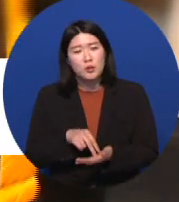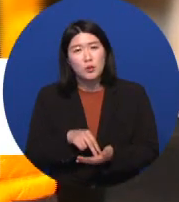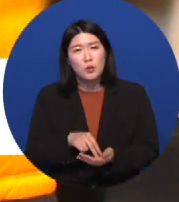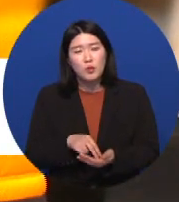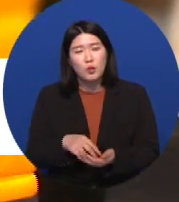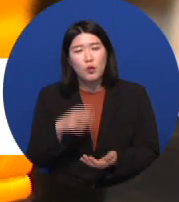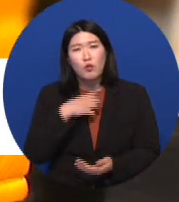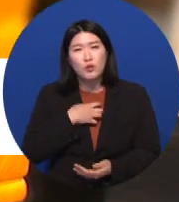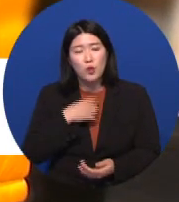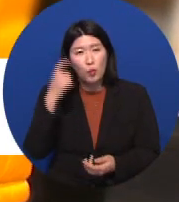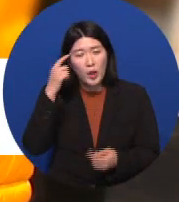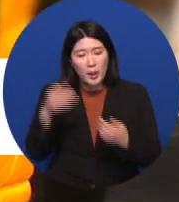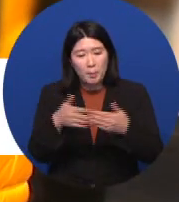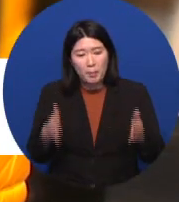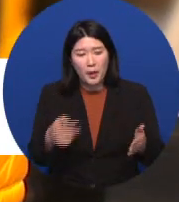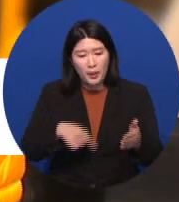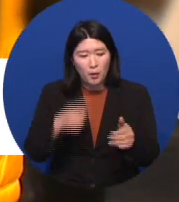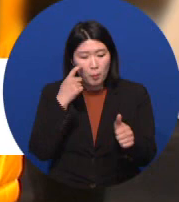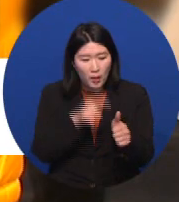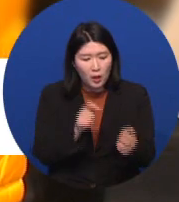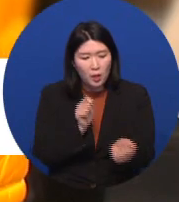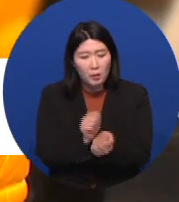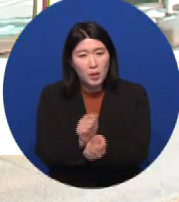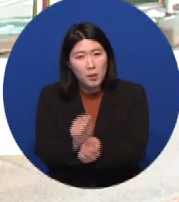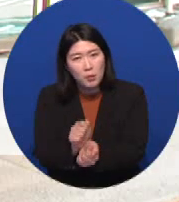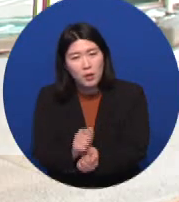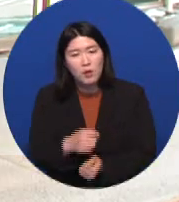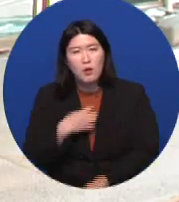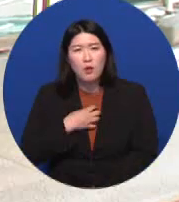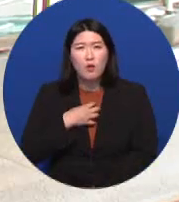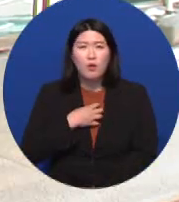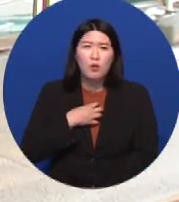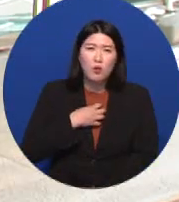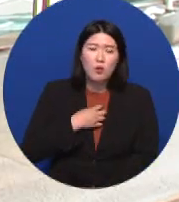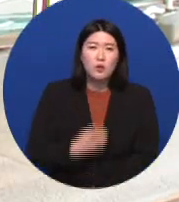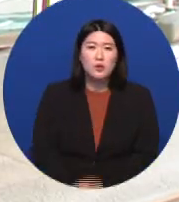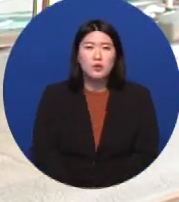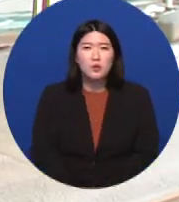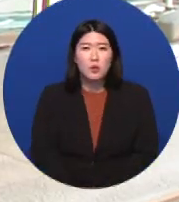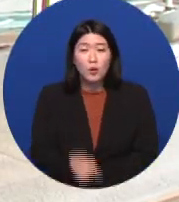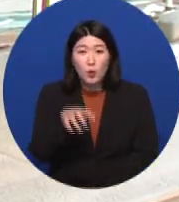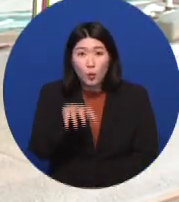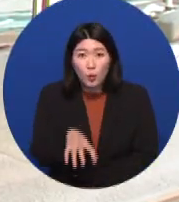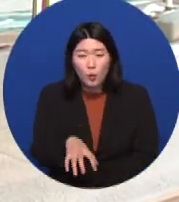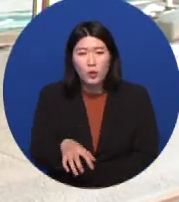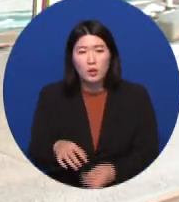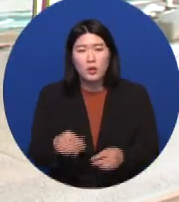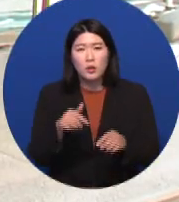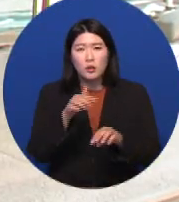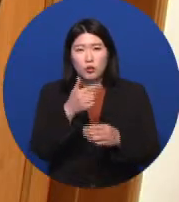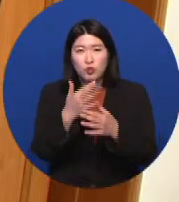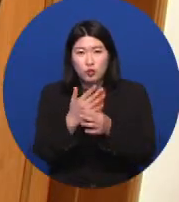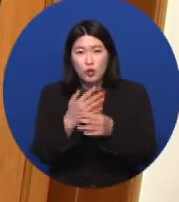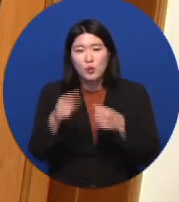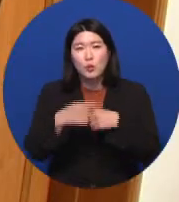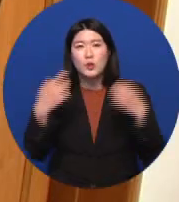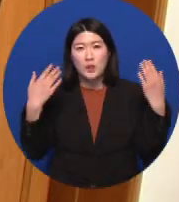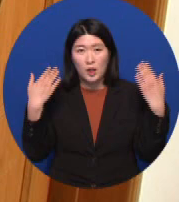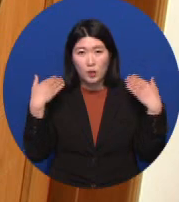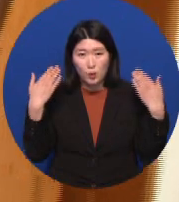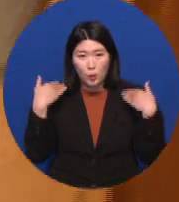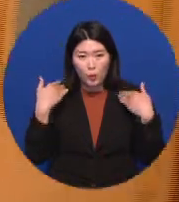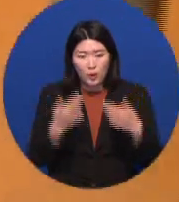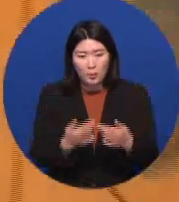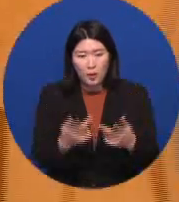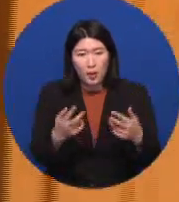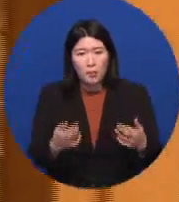한 반에 한 명이라도 나오면 걸리지 않을까. 오늘 개학 예정이었던 대전 유성의 한 초등학교는